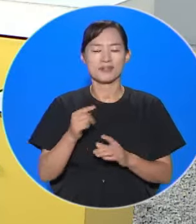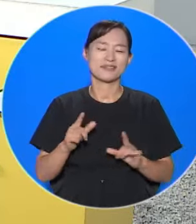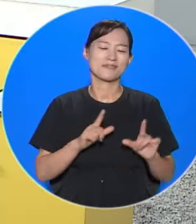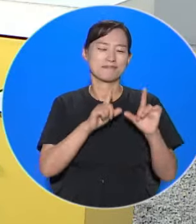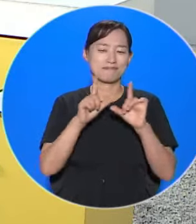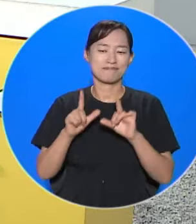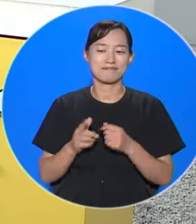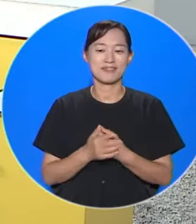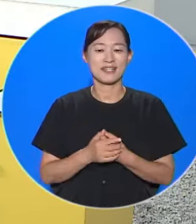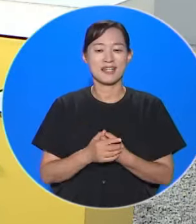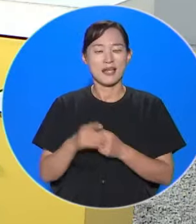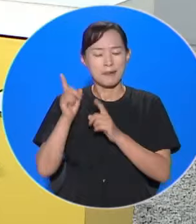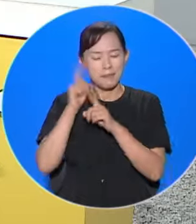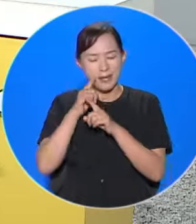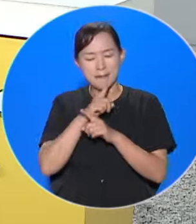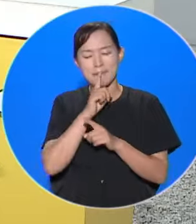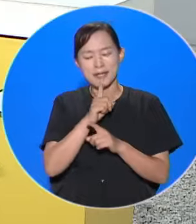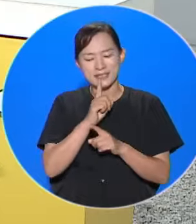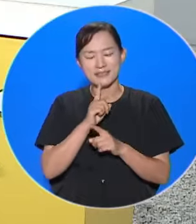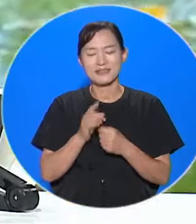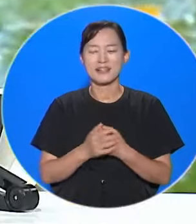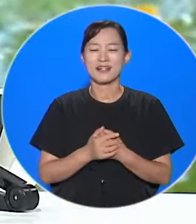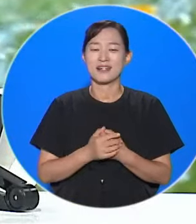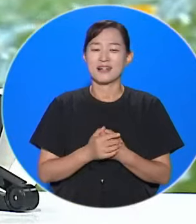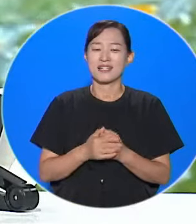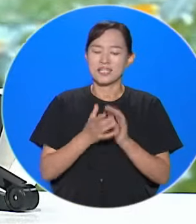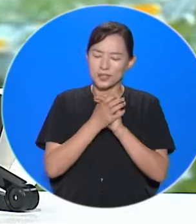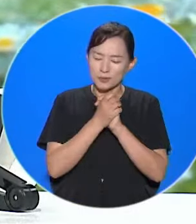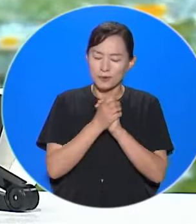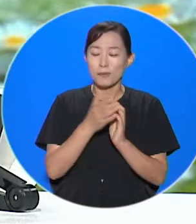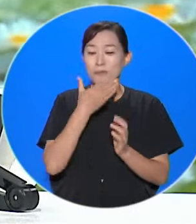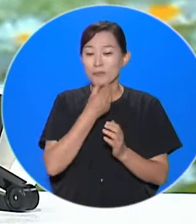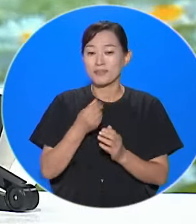삶입니다. 매일 말씀과 기도로 복된 삶을 누리시는